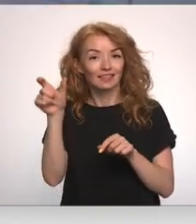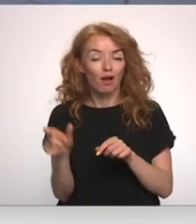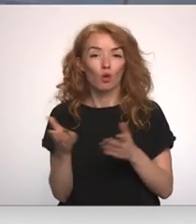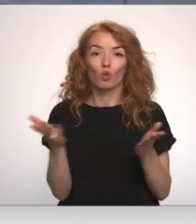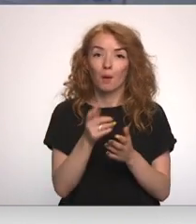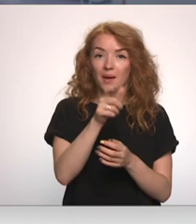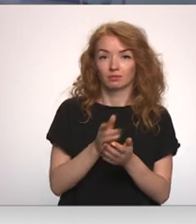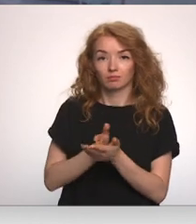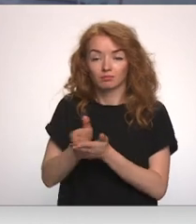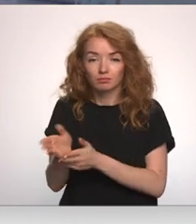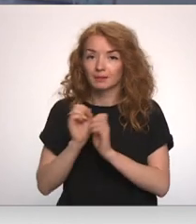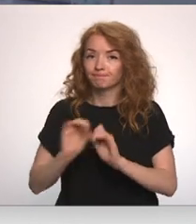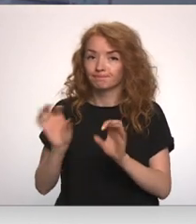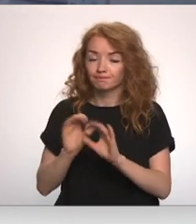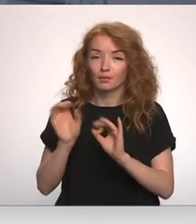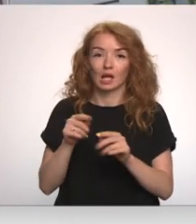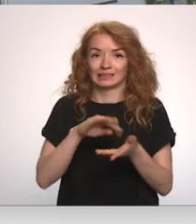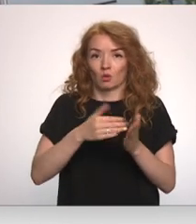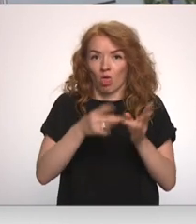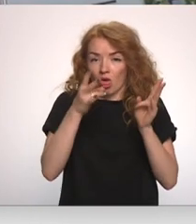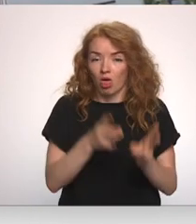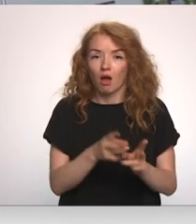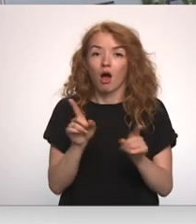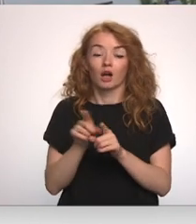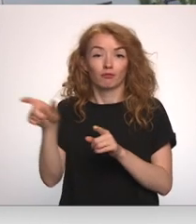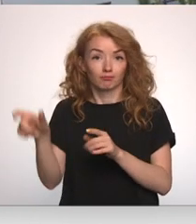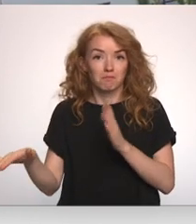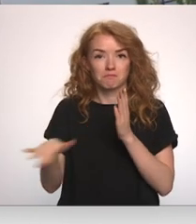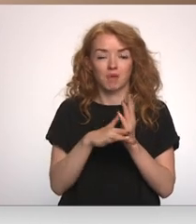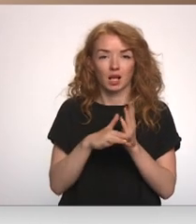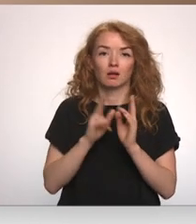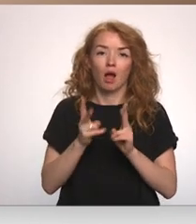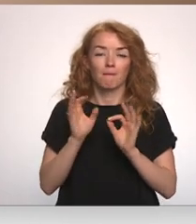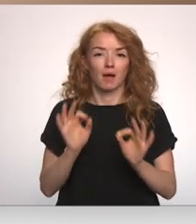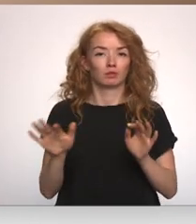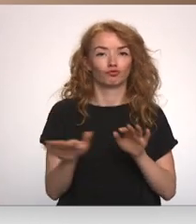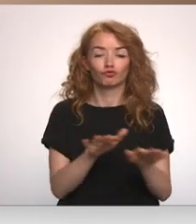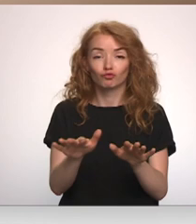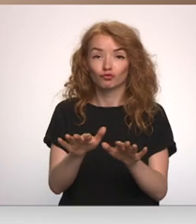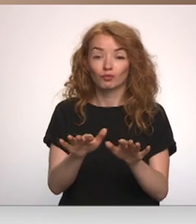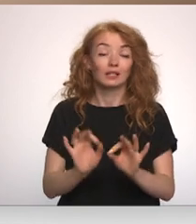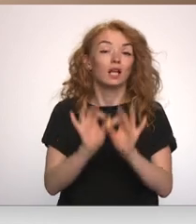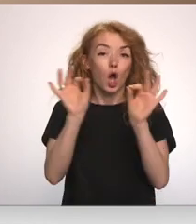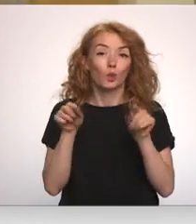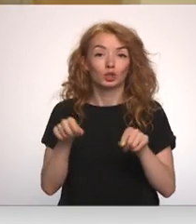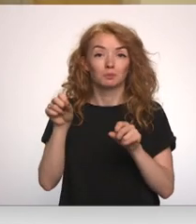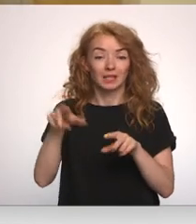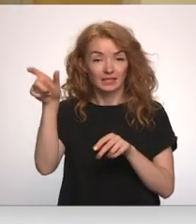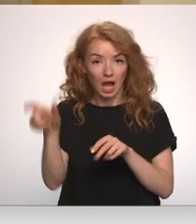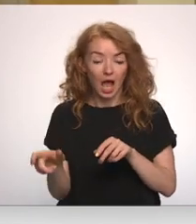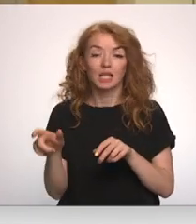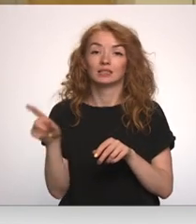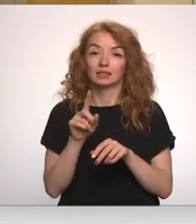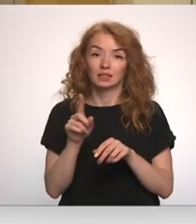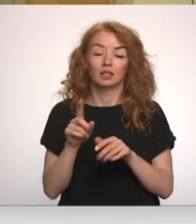kura pacients varēs nākt un izstāstīt notikušo, kā arī palīdzēs situāciju atbilstīgi risināt. Sākotnēji šie speciālisti būtu